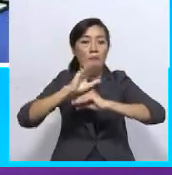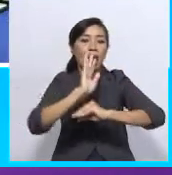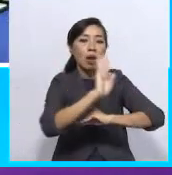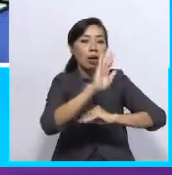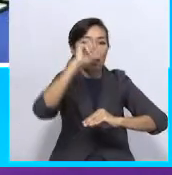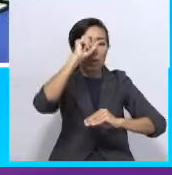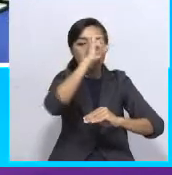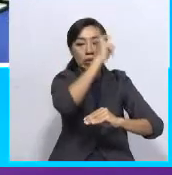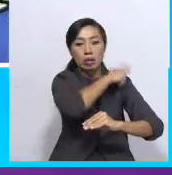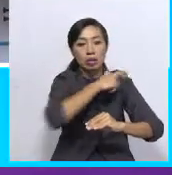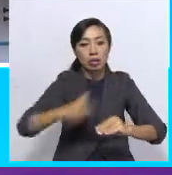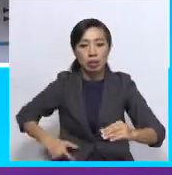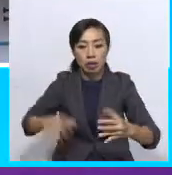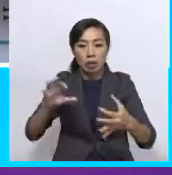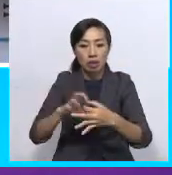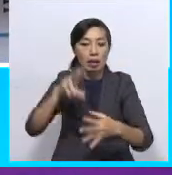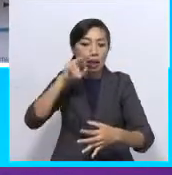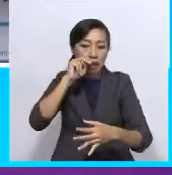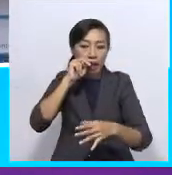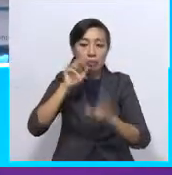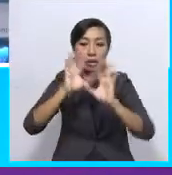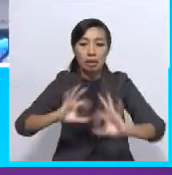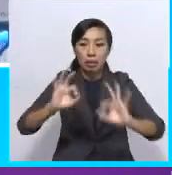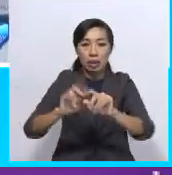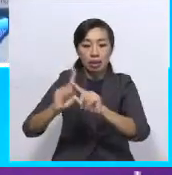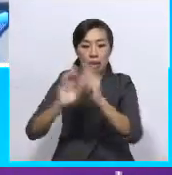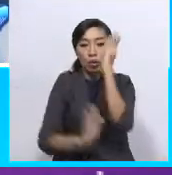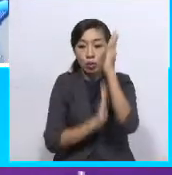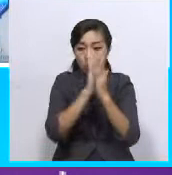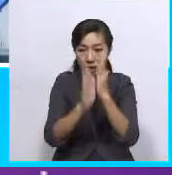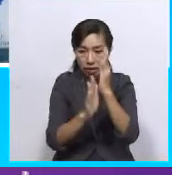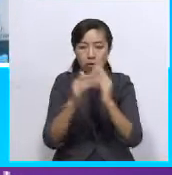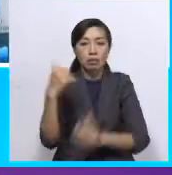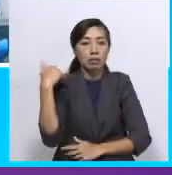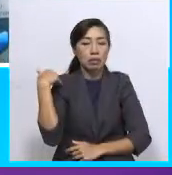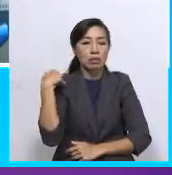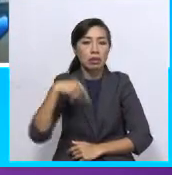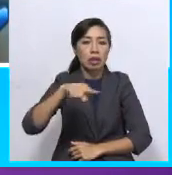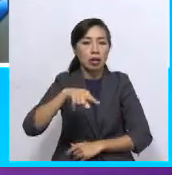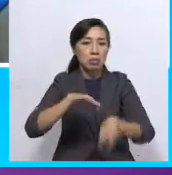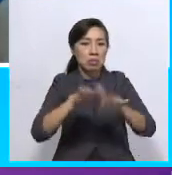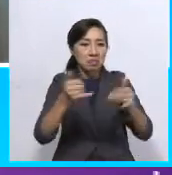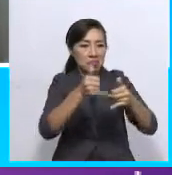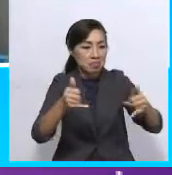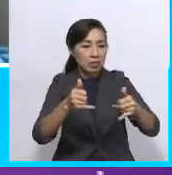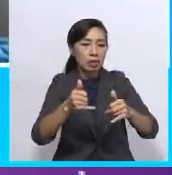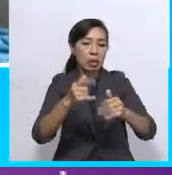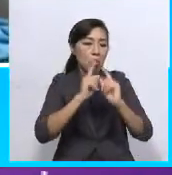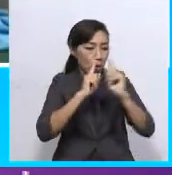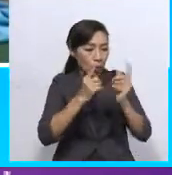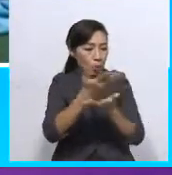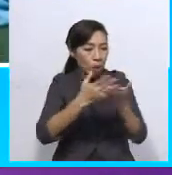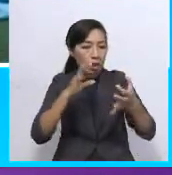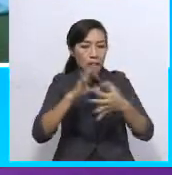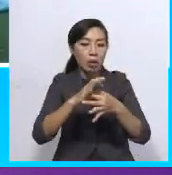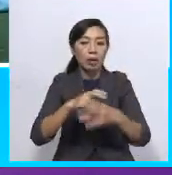พระราชดำริเกี่ยวกับน้ำที่มีความสำคัญต่างๆทั่วทั้งประเทศนอกจากนี้ภายในงานก็ยังมีเวทีเสวนาแลกเปลี่ยนความคิดเห็นเกี่ยวกับ